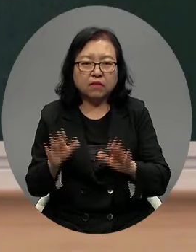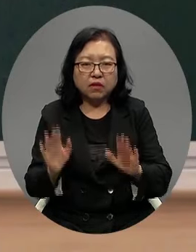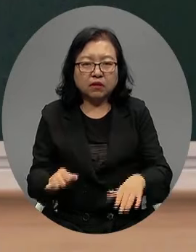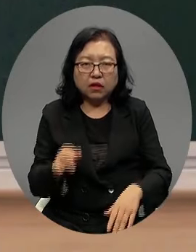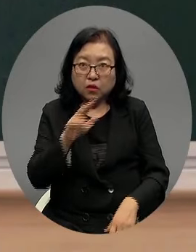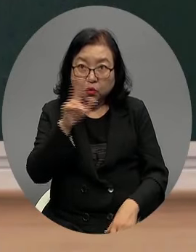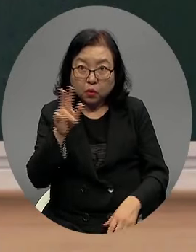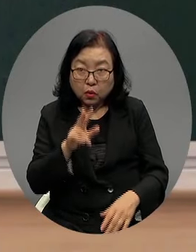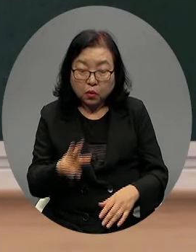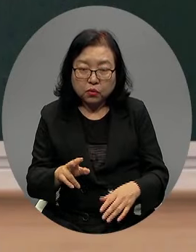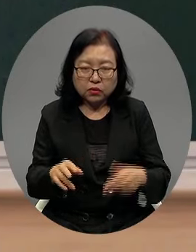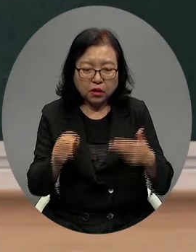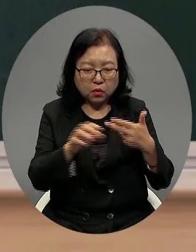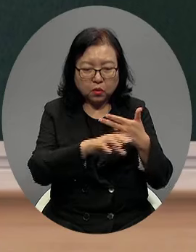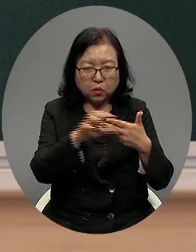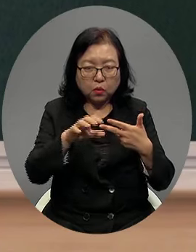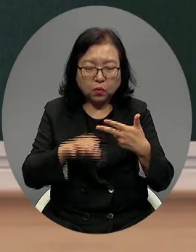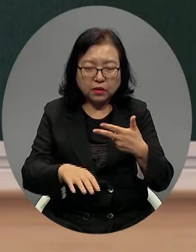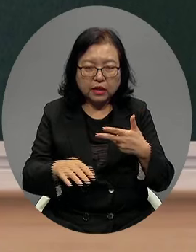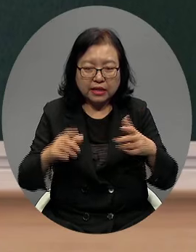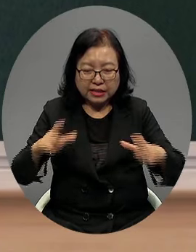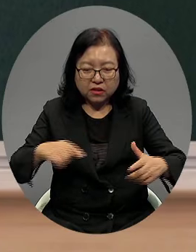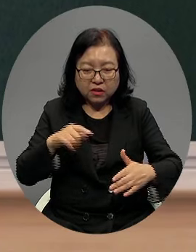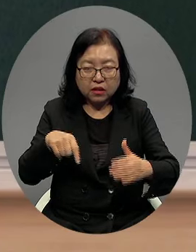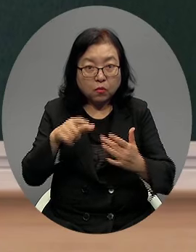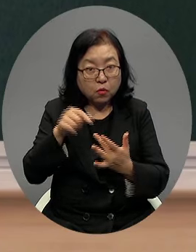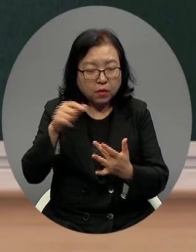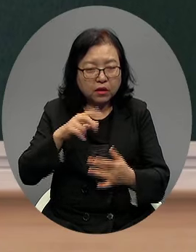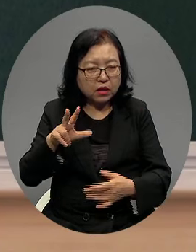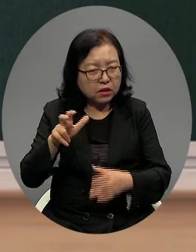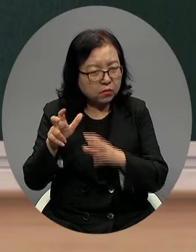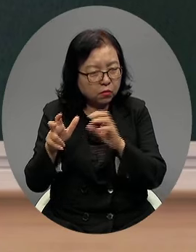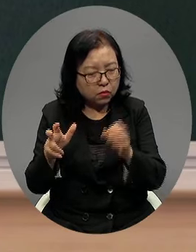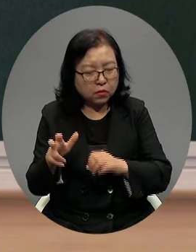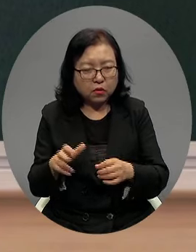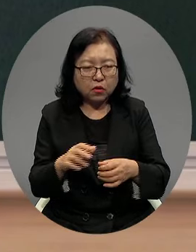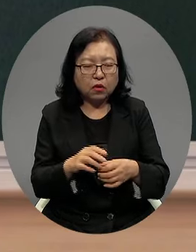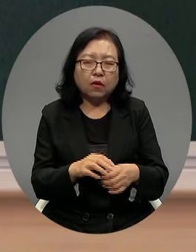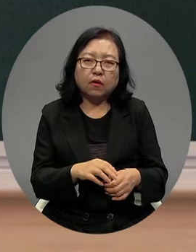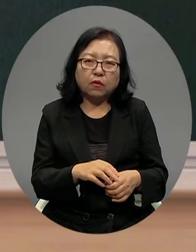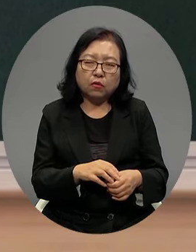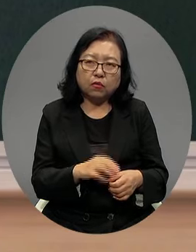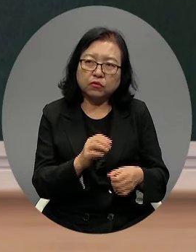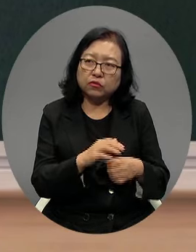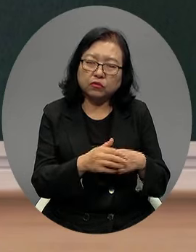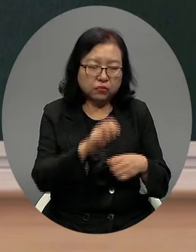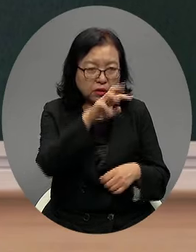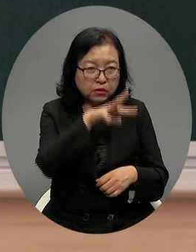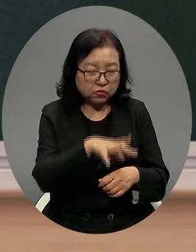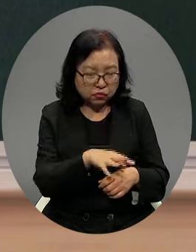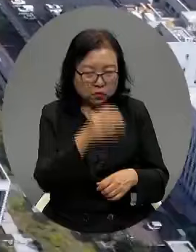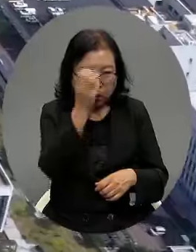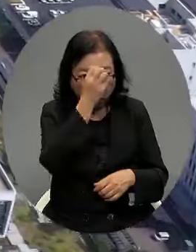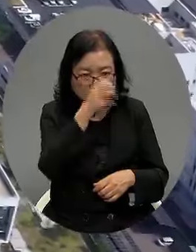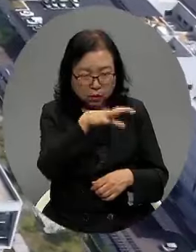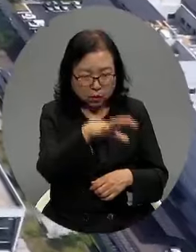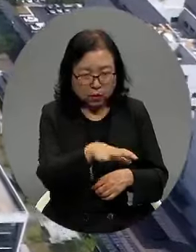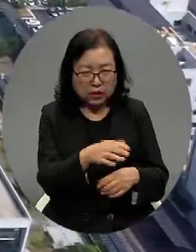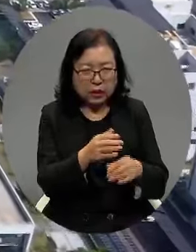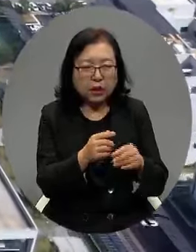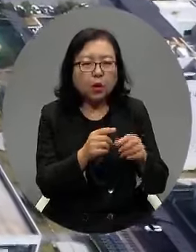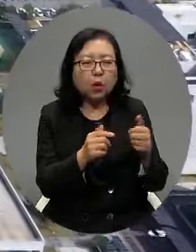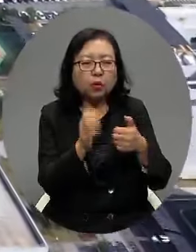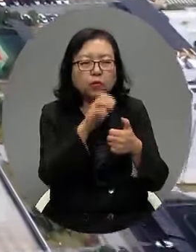할당은 평균 약 25%이고 광주 과학은 무려 절반이 지역 생입니다